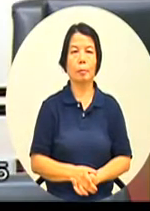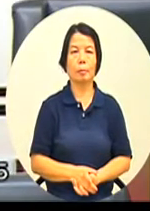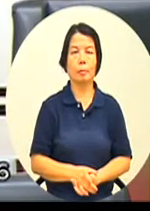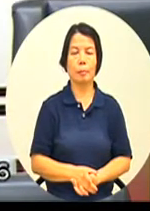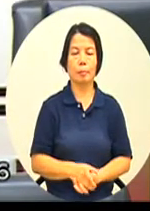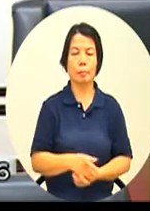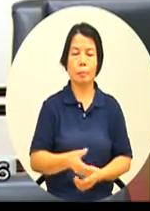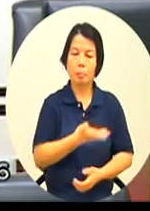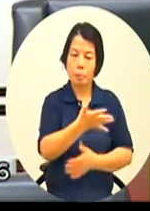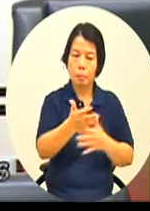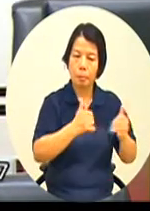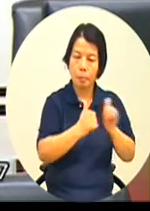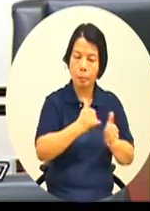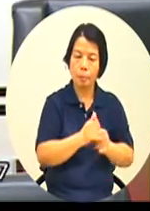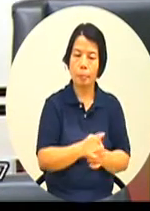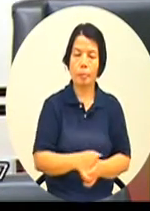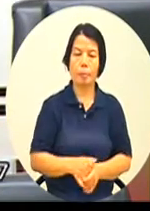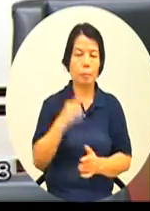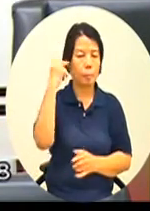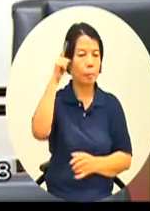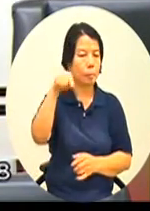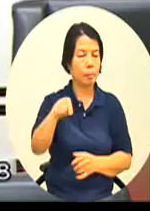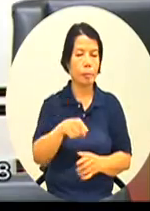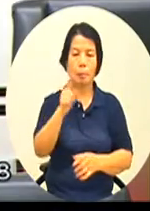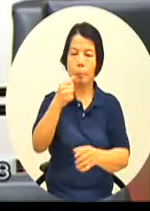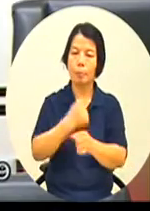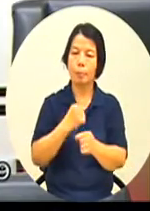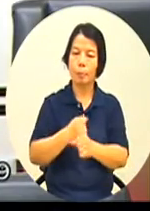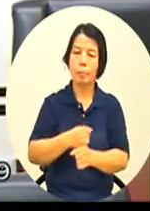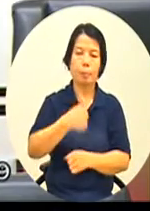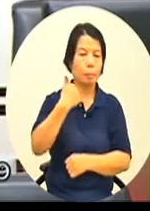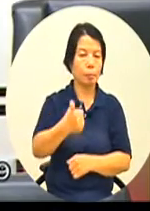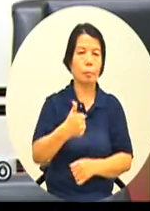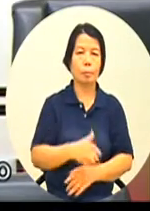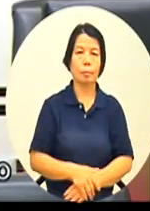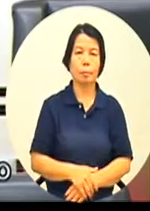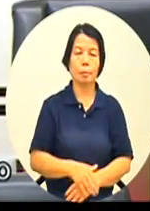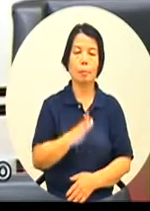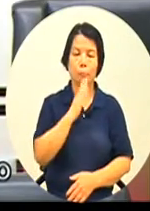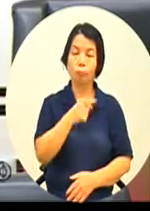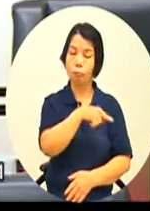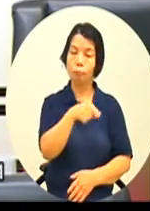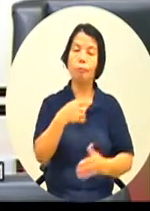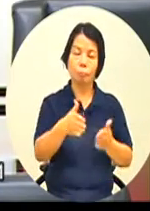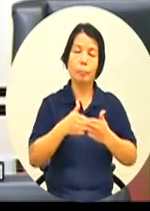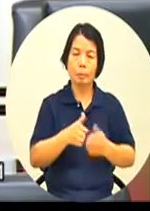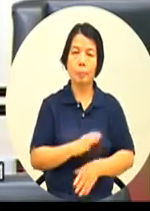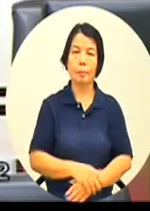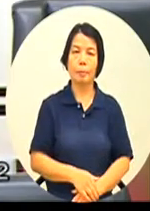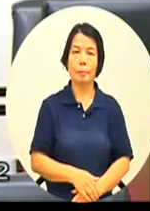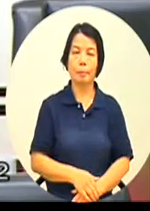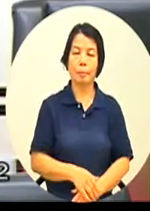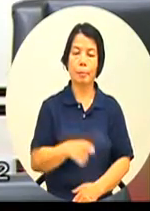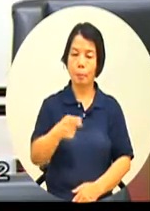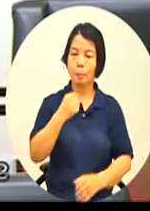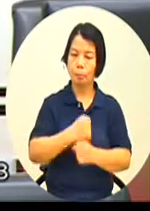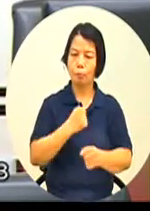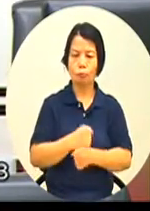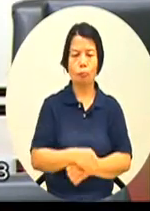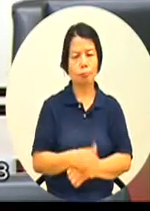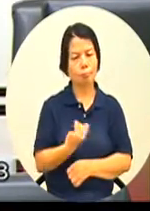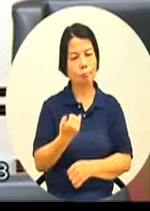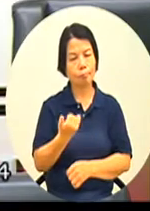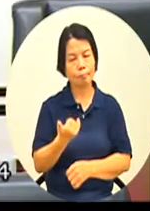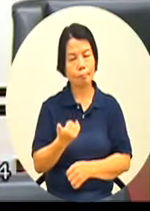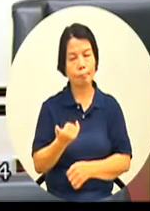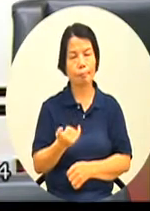市民感受到啊，你做的事情是对的，你做的事情是我们要的，或者你做的这个事情不是对的，或者你做